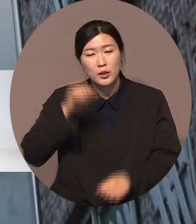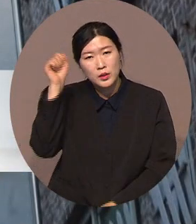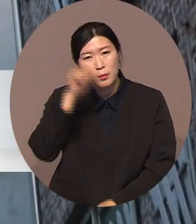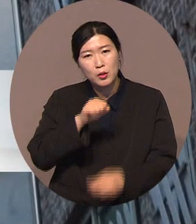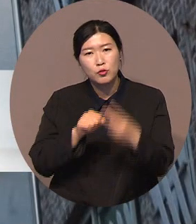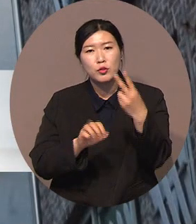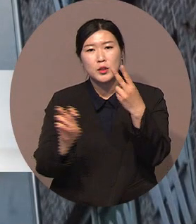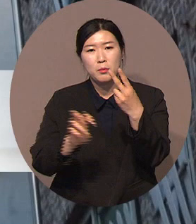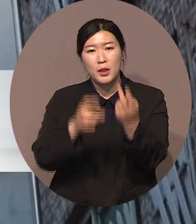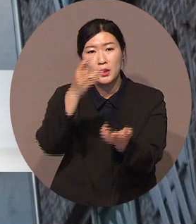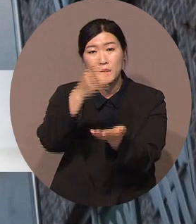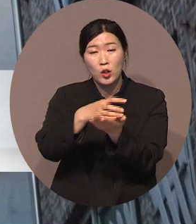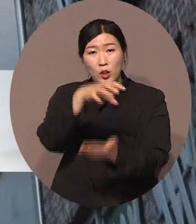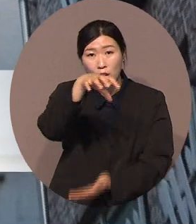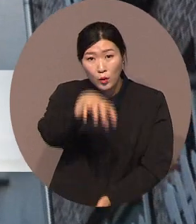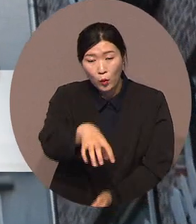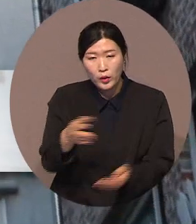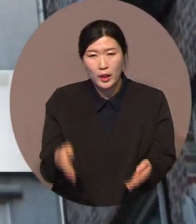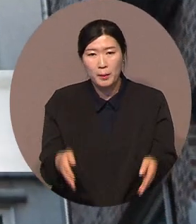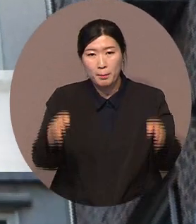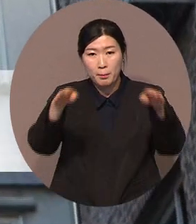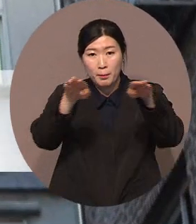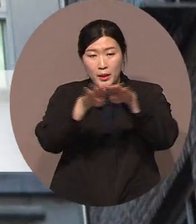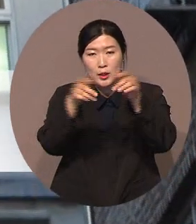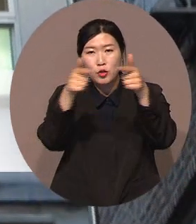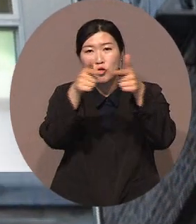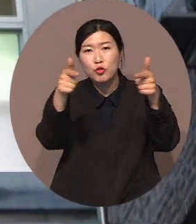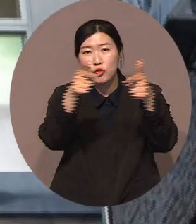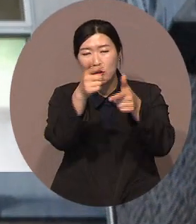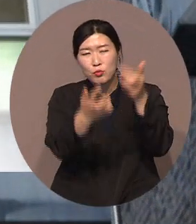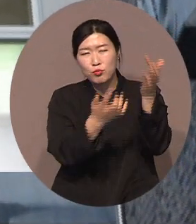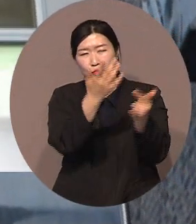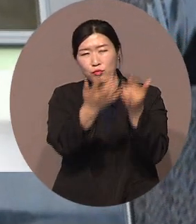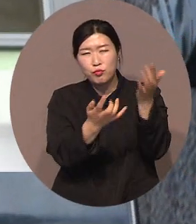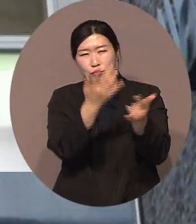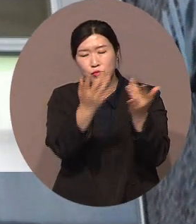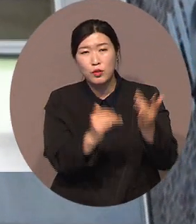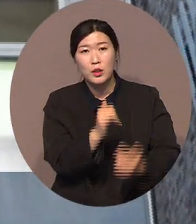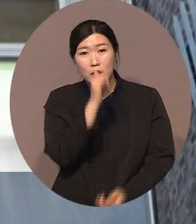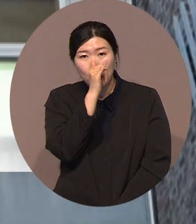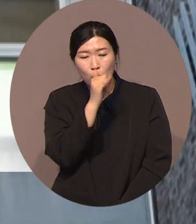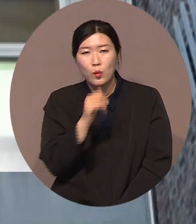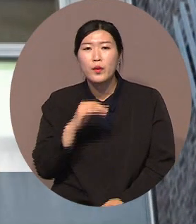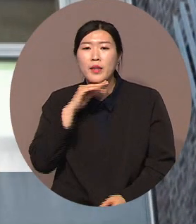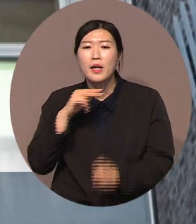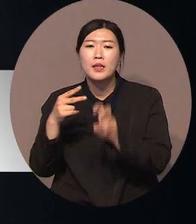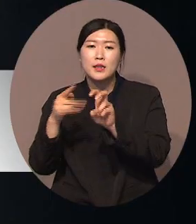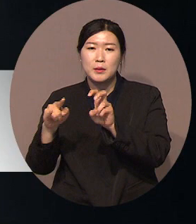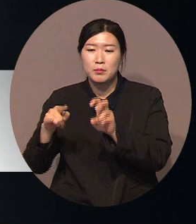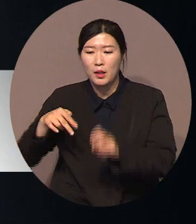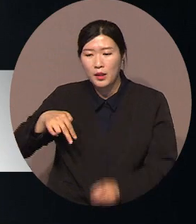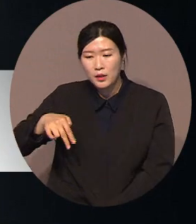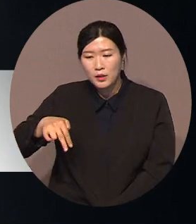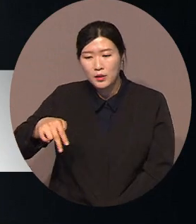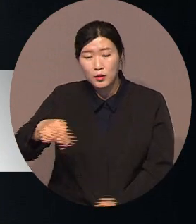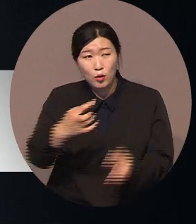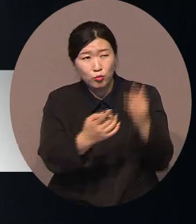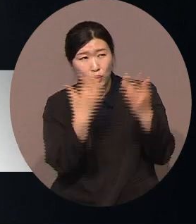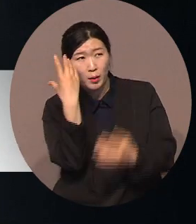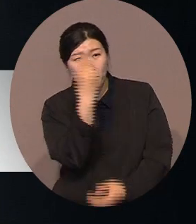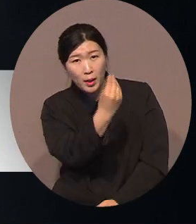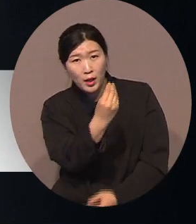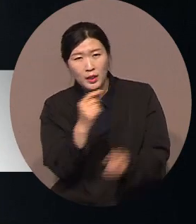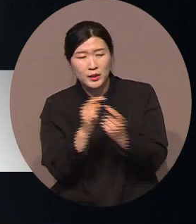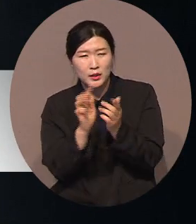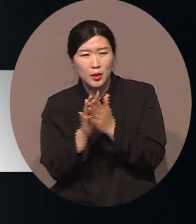새벽 2시반쯤 천안시 동남구 봉명동에 6층 오피스텔 건물에서 화재가 발생했고이를 지나가던 20대 남성이